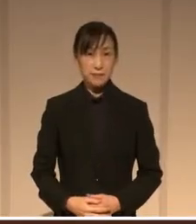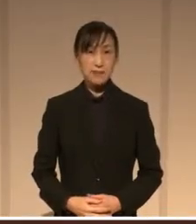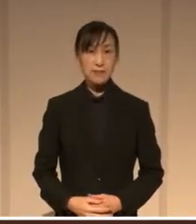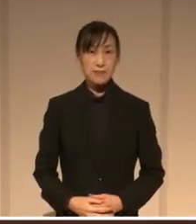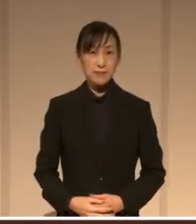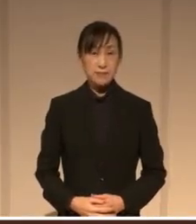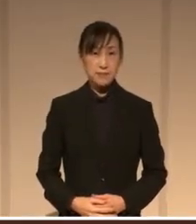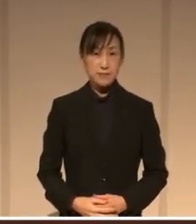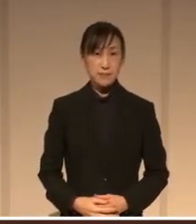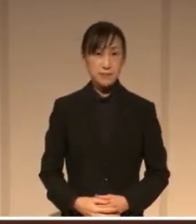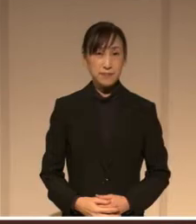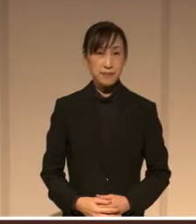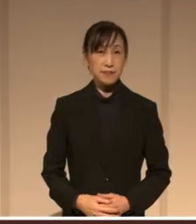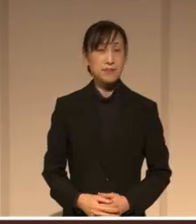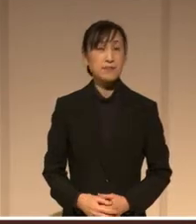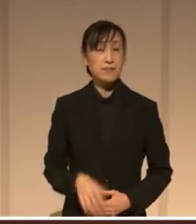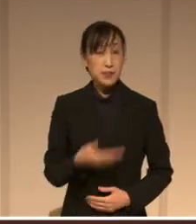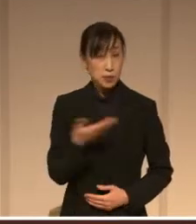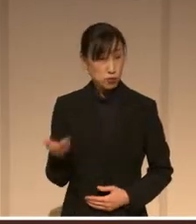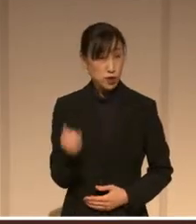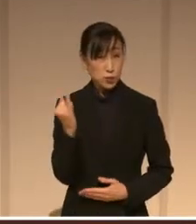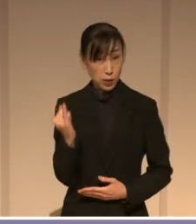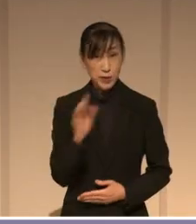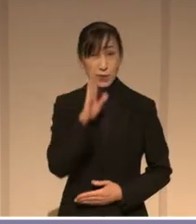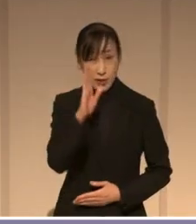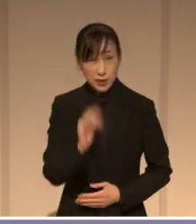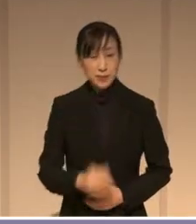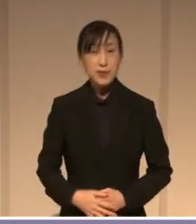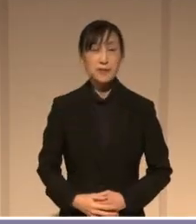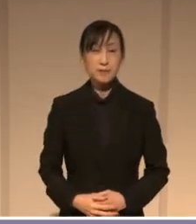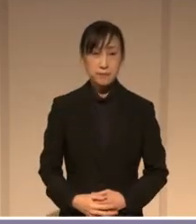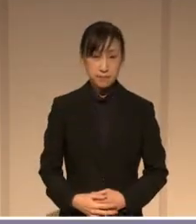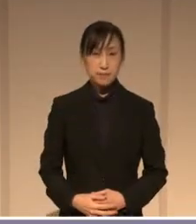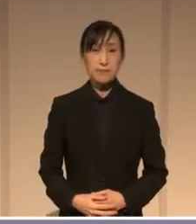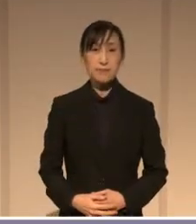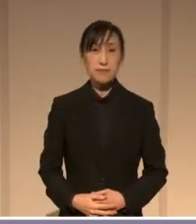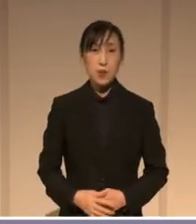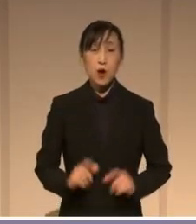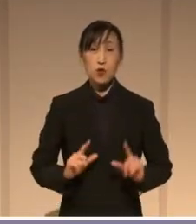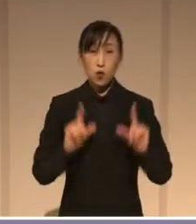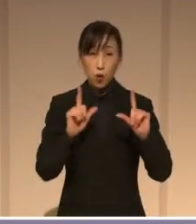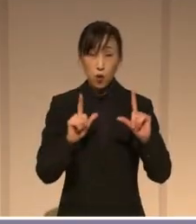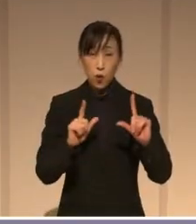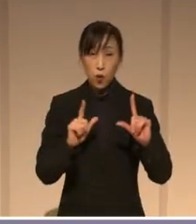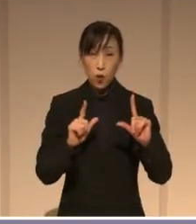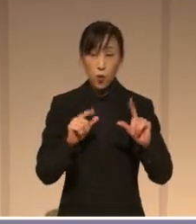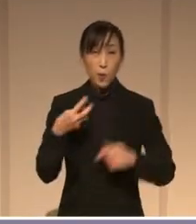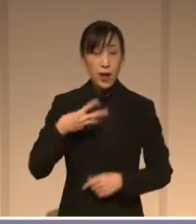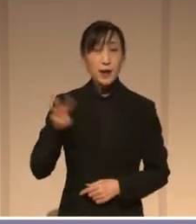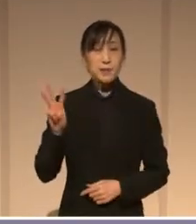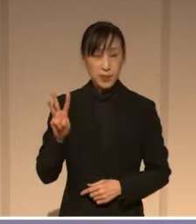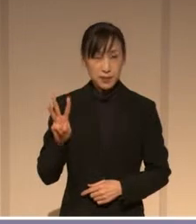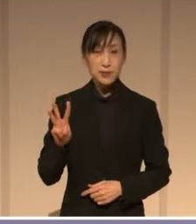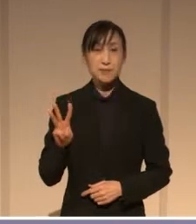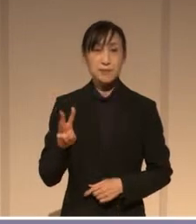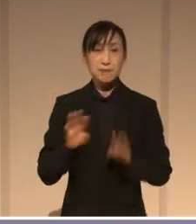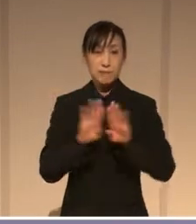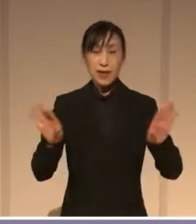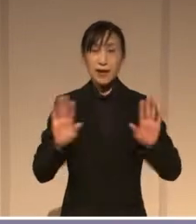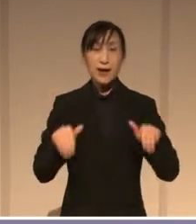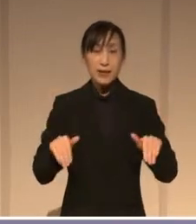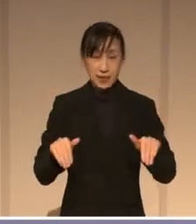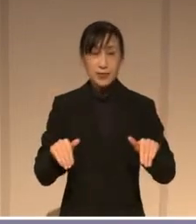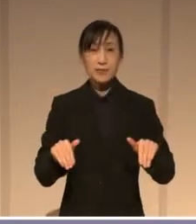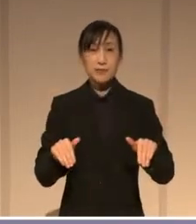妖怪ゴリは増産一言御挨拶をお願いします東京オリンピックは東京ぱーりんぴっく開会好きの